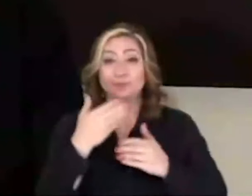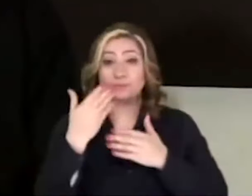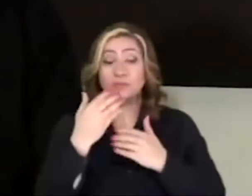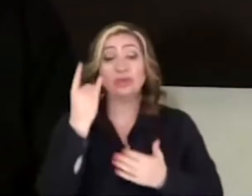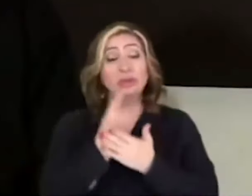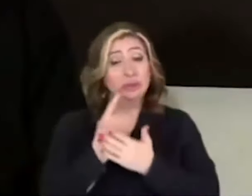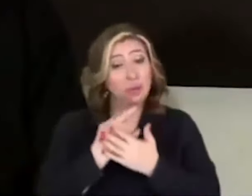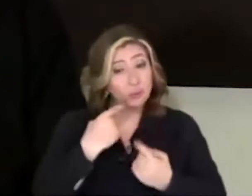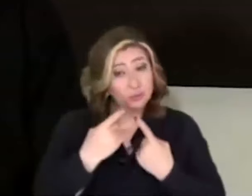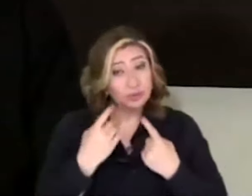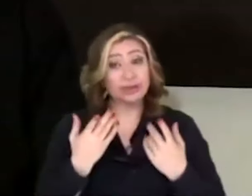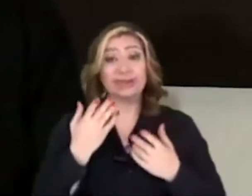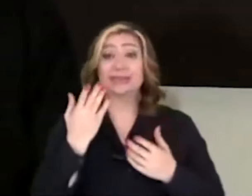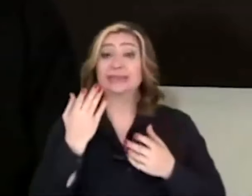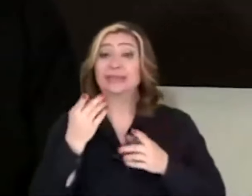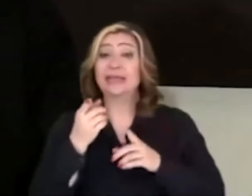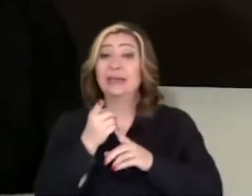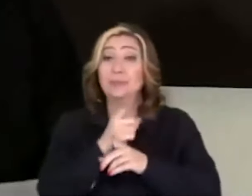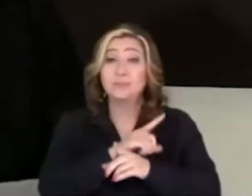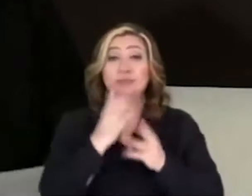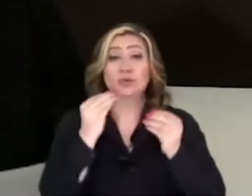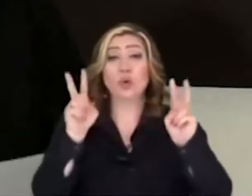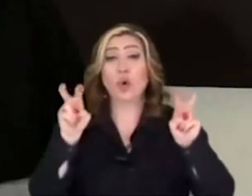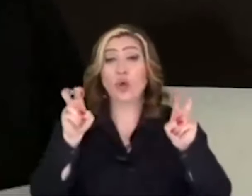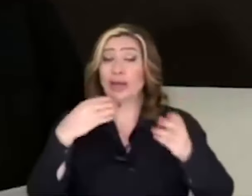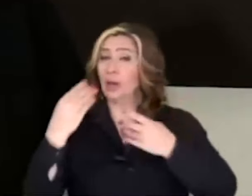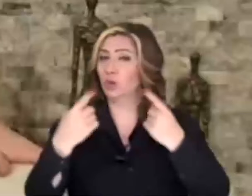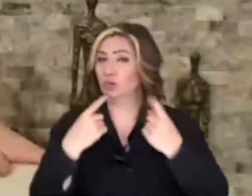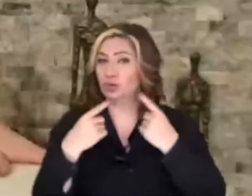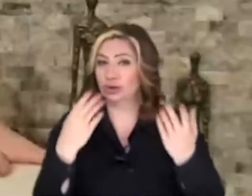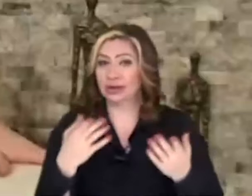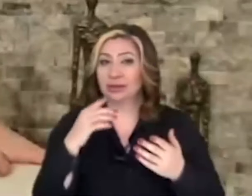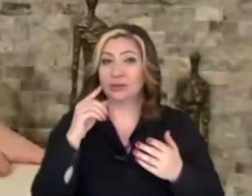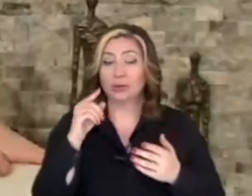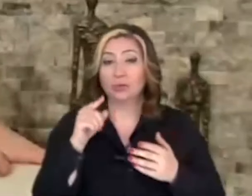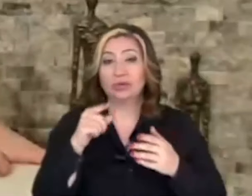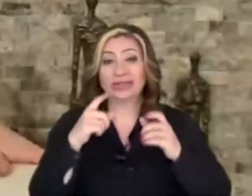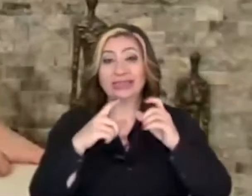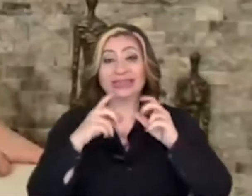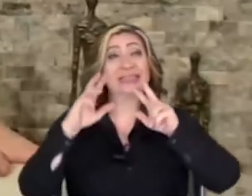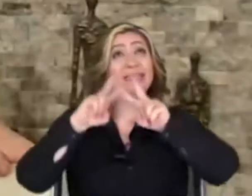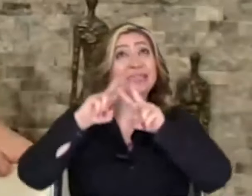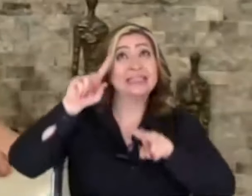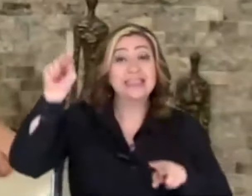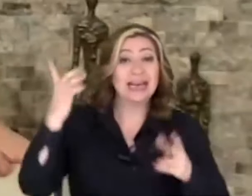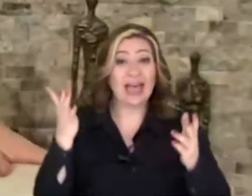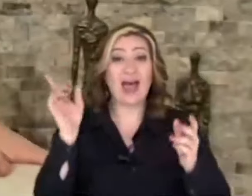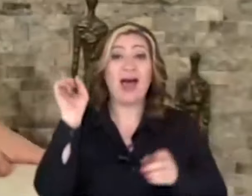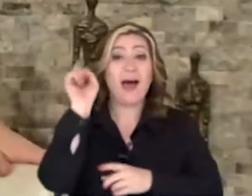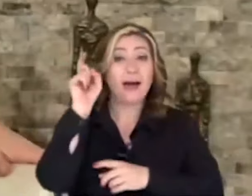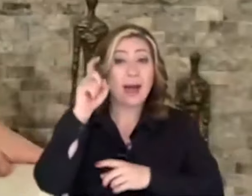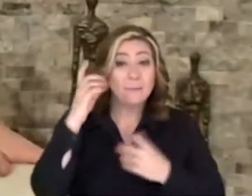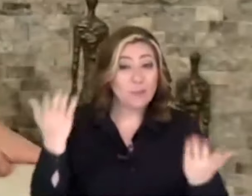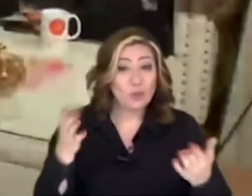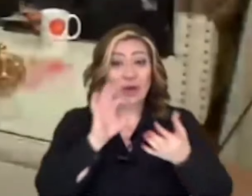bahsedeceğiz? Cinsellikten bahsedeceğiz. Seks terapilerinden, bir sürü konulardan bahsedeceğiz. Bu Satürn nedir? Akrepten çıktı,